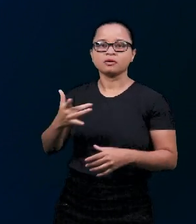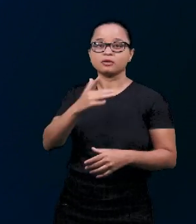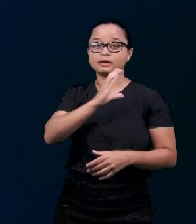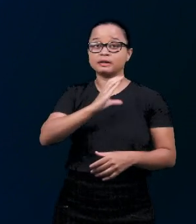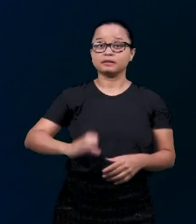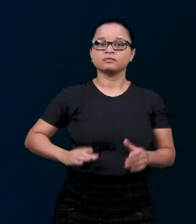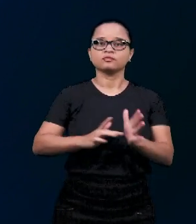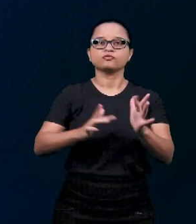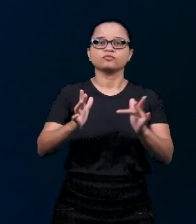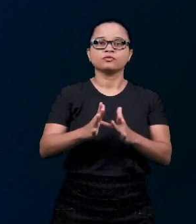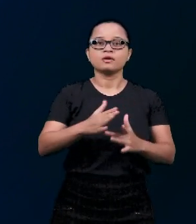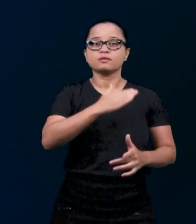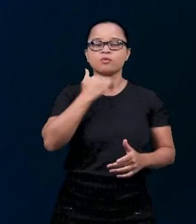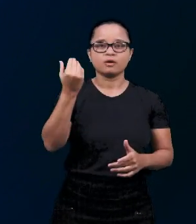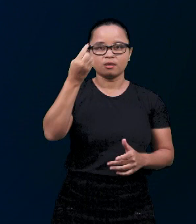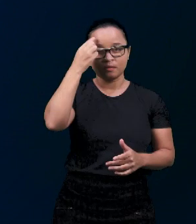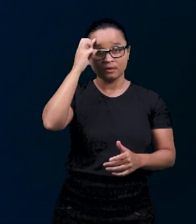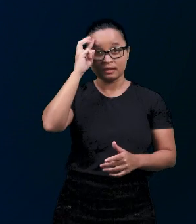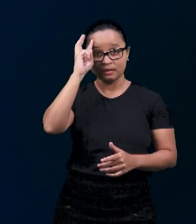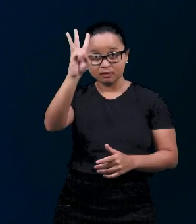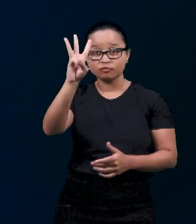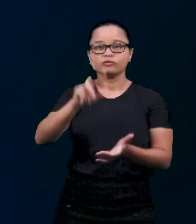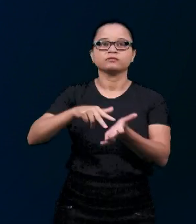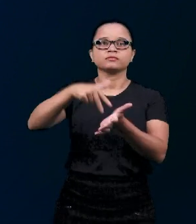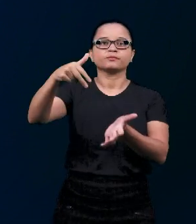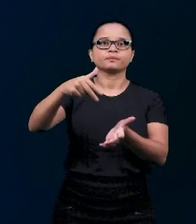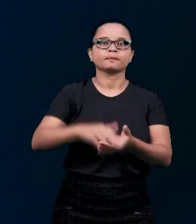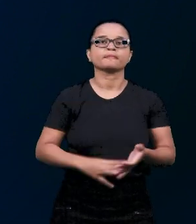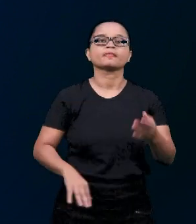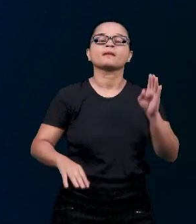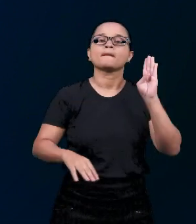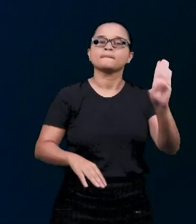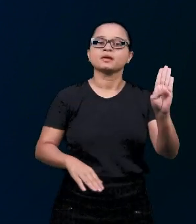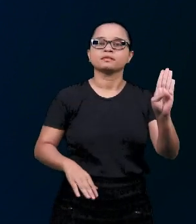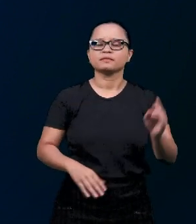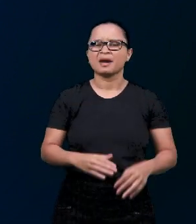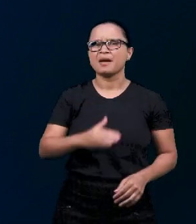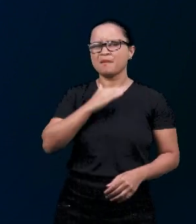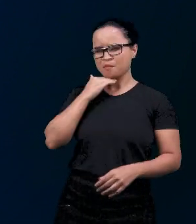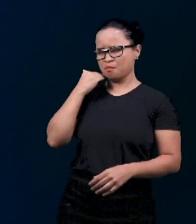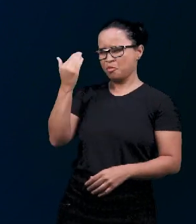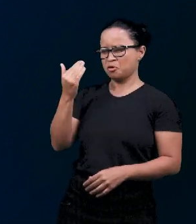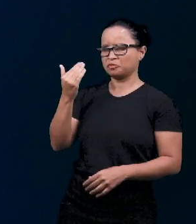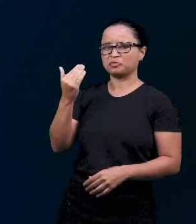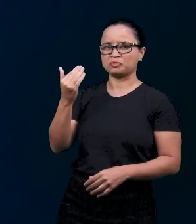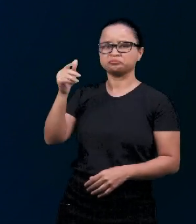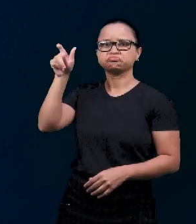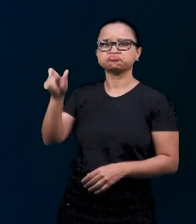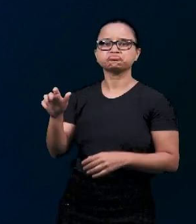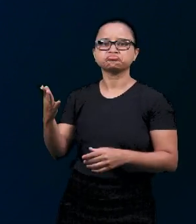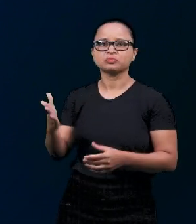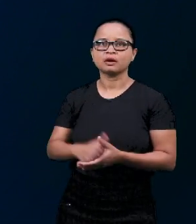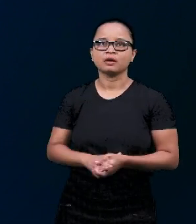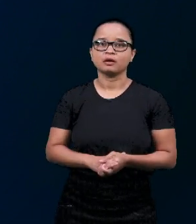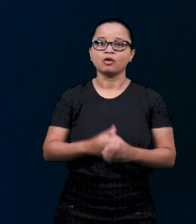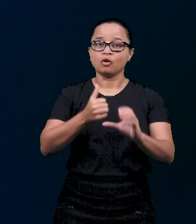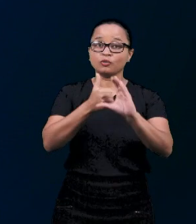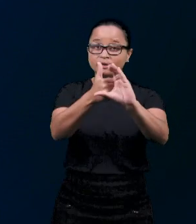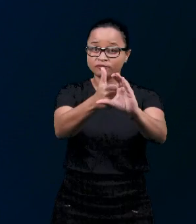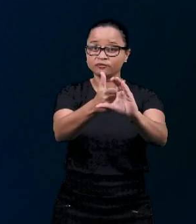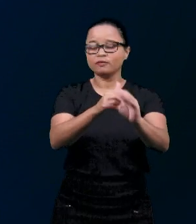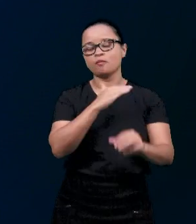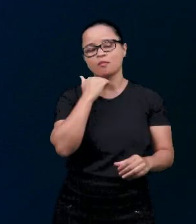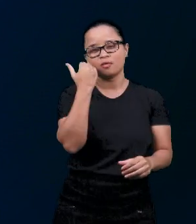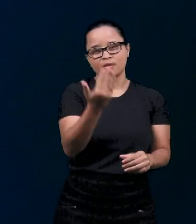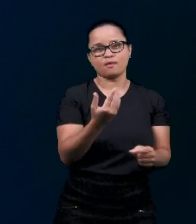lettre B, c'était qui était mort? Le christianisme, il était mort, parce qu'à cette époque, l'église de Sardes vivait un évangile des